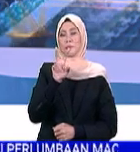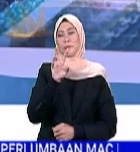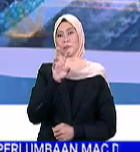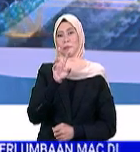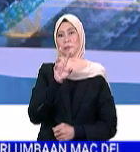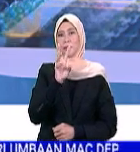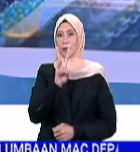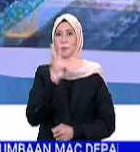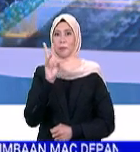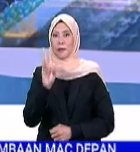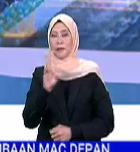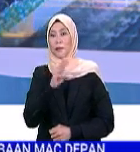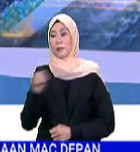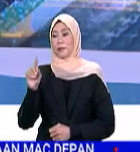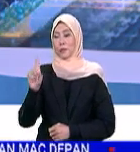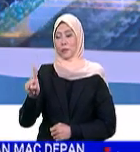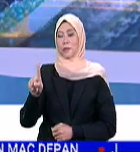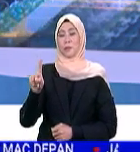Muar